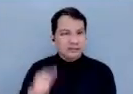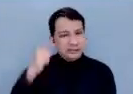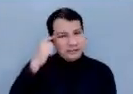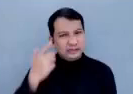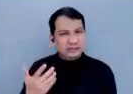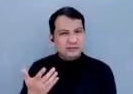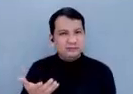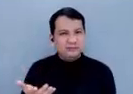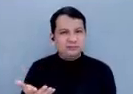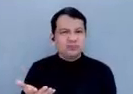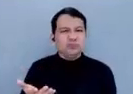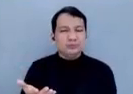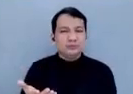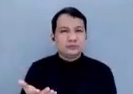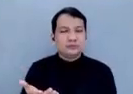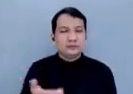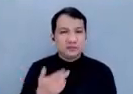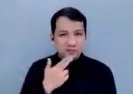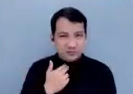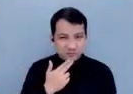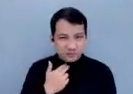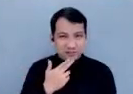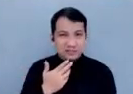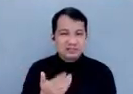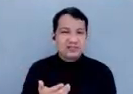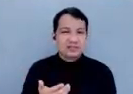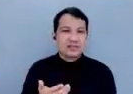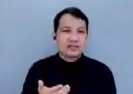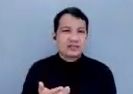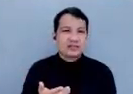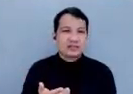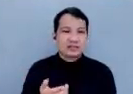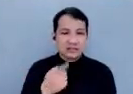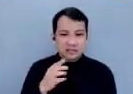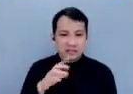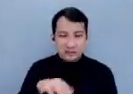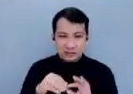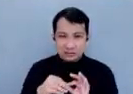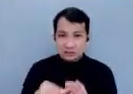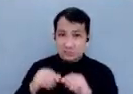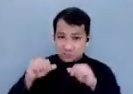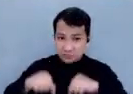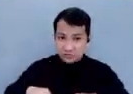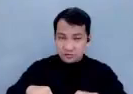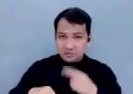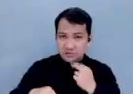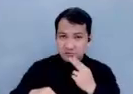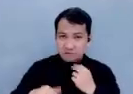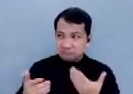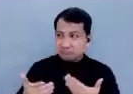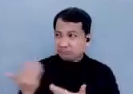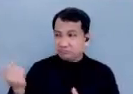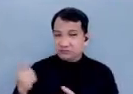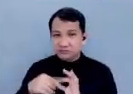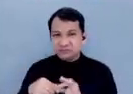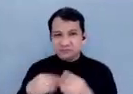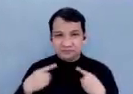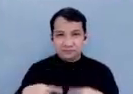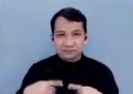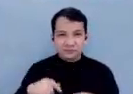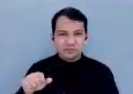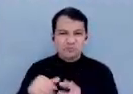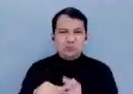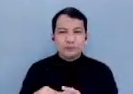of course, yung charm niya. Yes. So, tapos yung versatility niya. Like, pwede siyang maging cute, like yung ibang nakadress dyan. And then also,